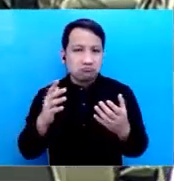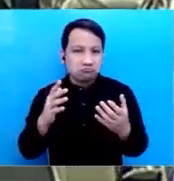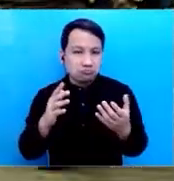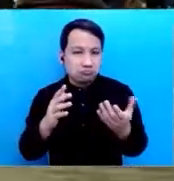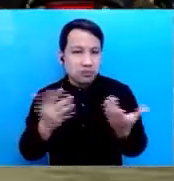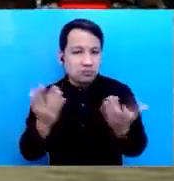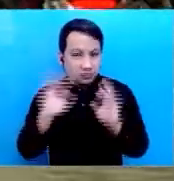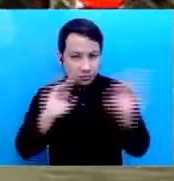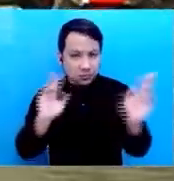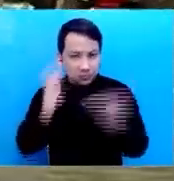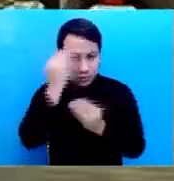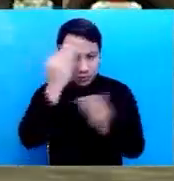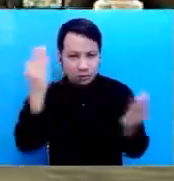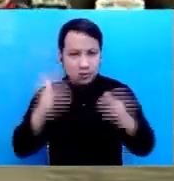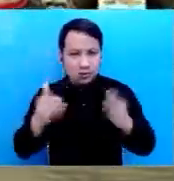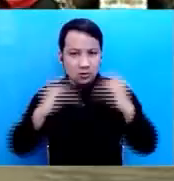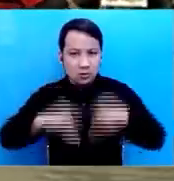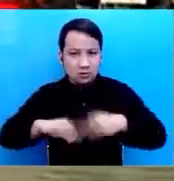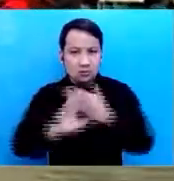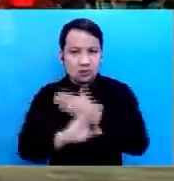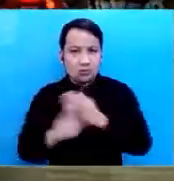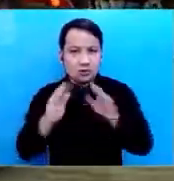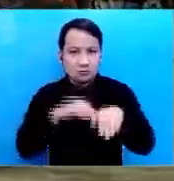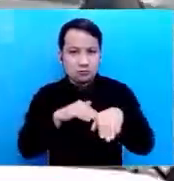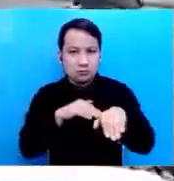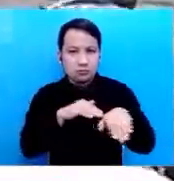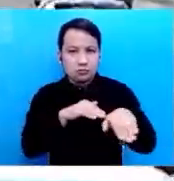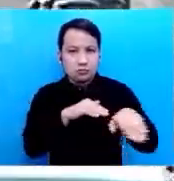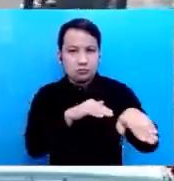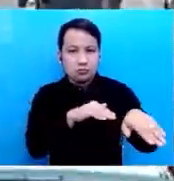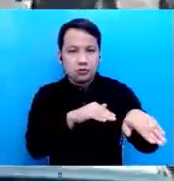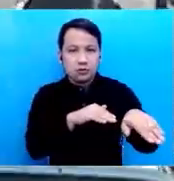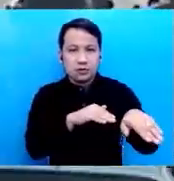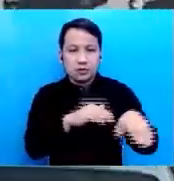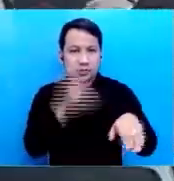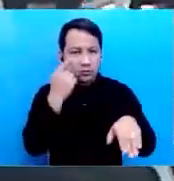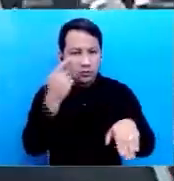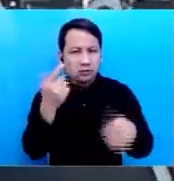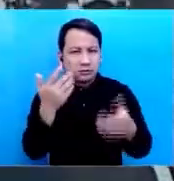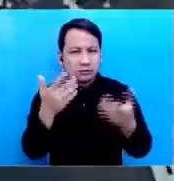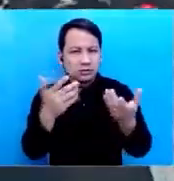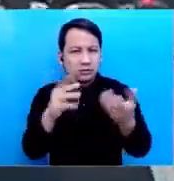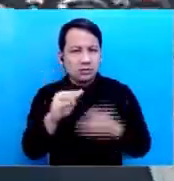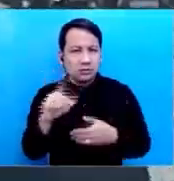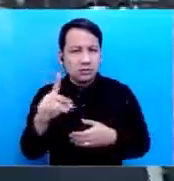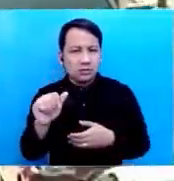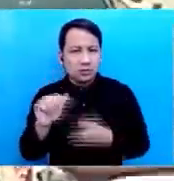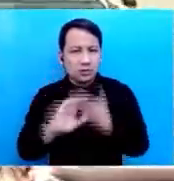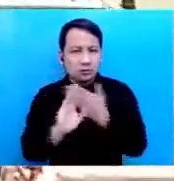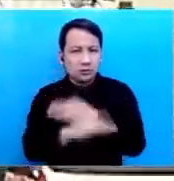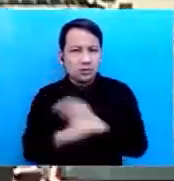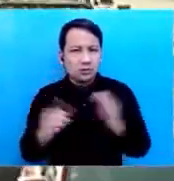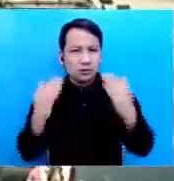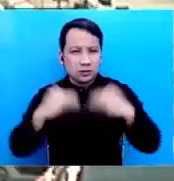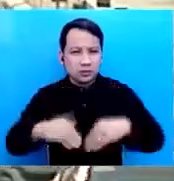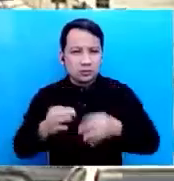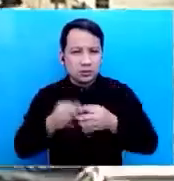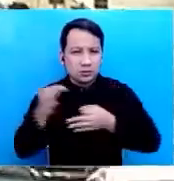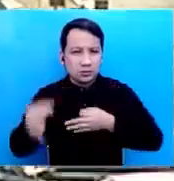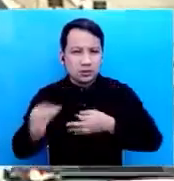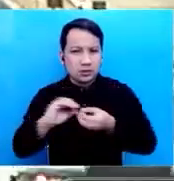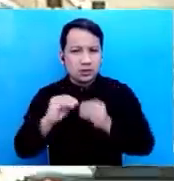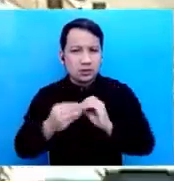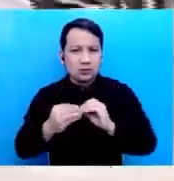asahan na rin ang pagbabalik ng matinding traffic. Kaya pag-aaralan daw ng MMDA kung dapat na rin bang i-expand ang number